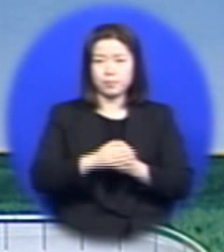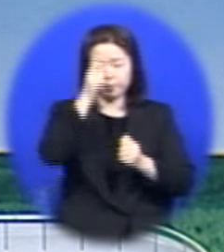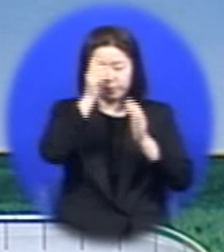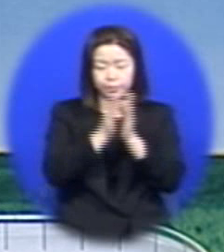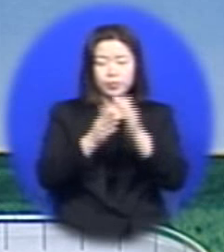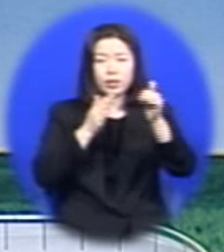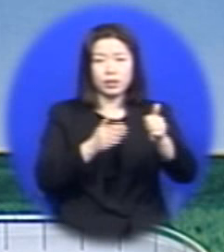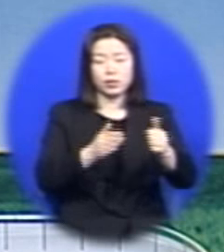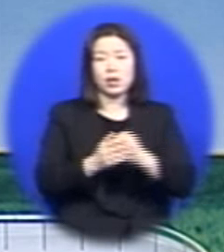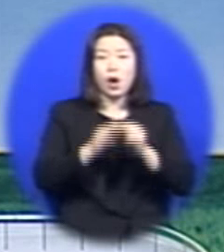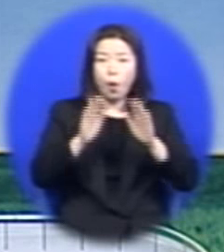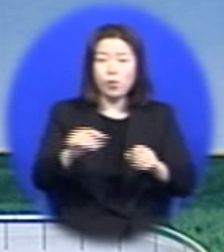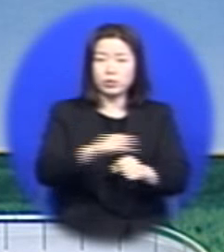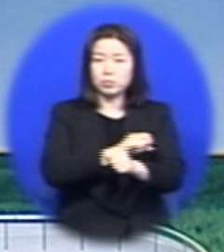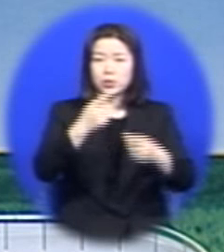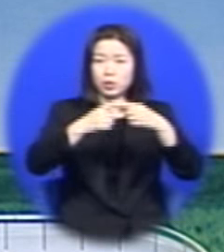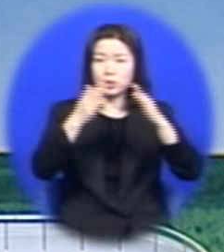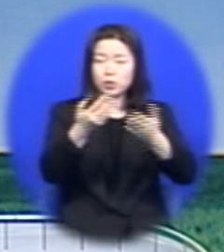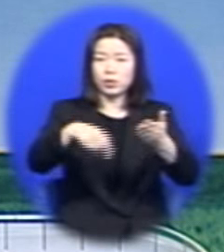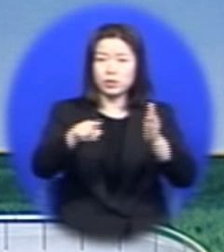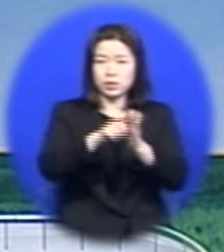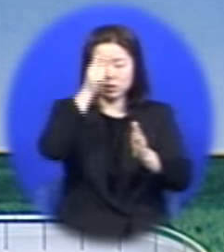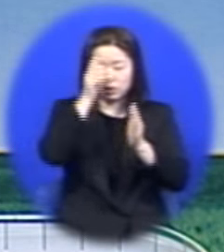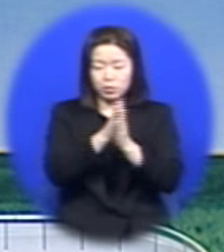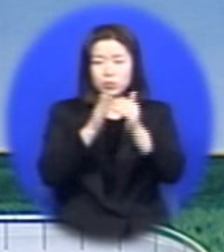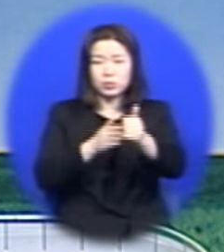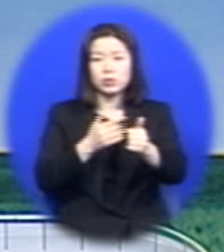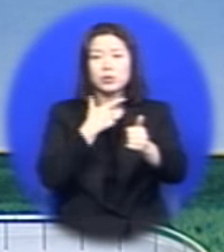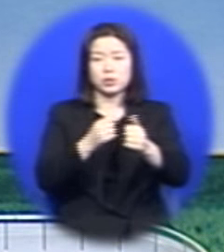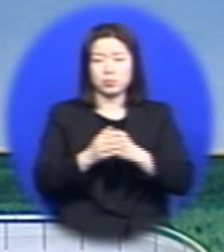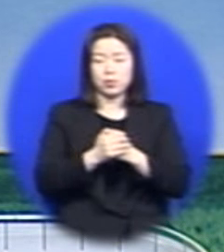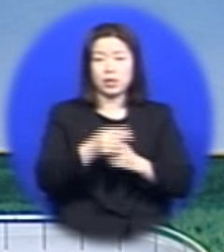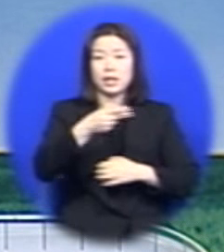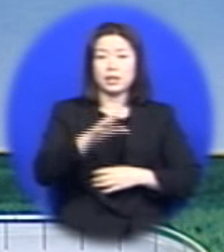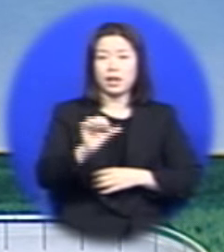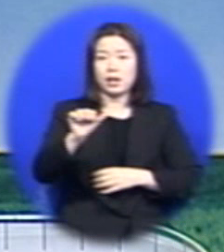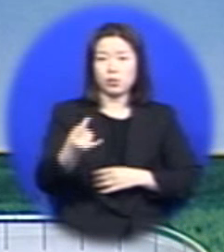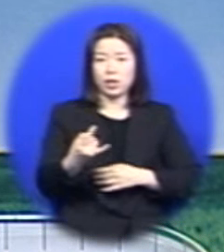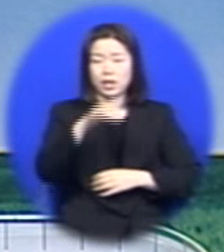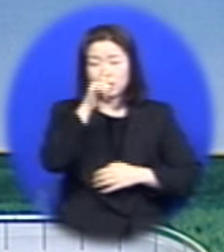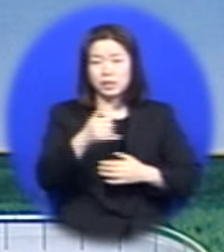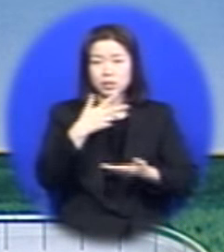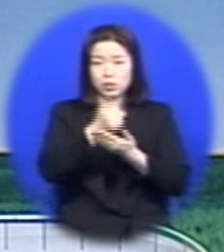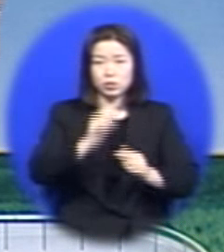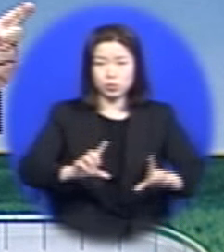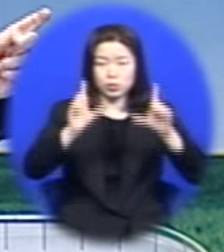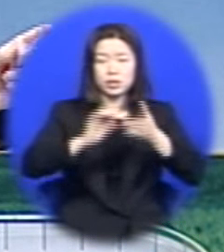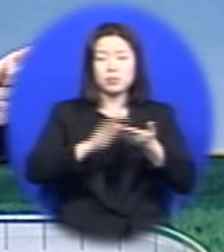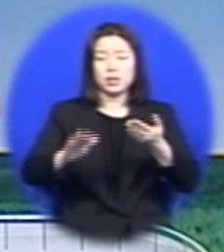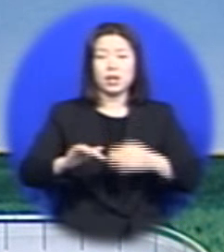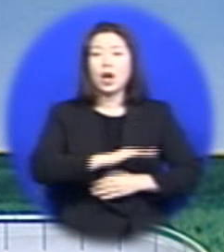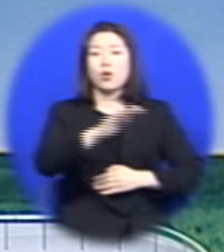기도합시다. 오늘은 특별히 교회를 위해서 기도를 부탁드리고 싶습니다. 당회가 있는 주일이니까. 여러분, 우리